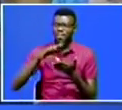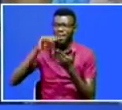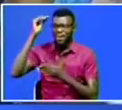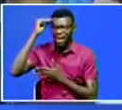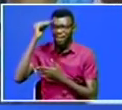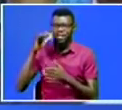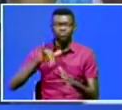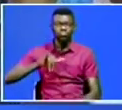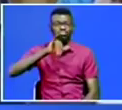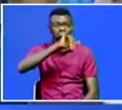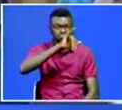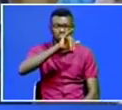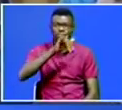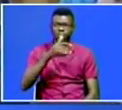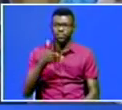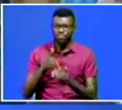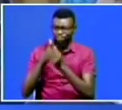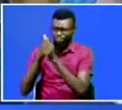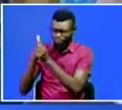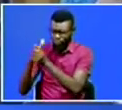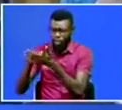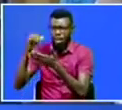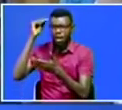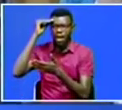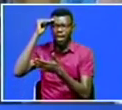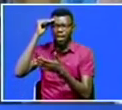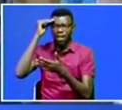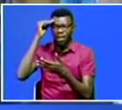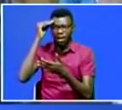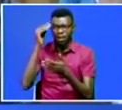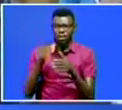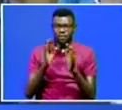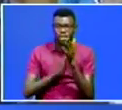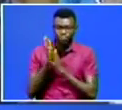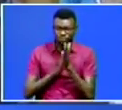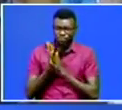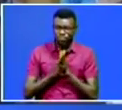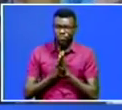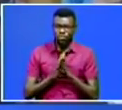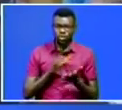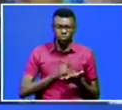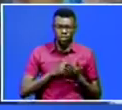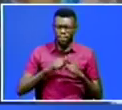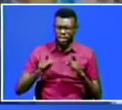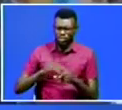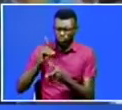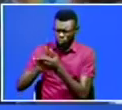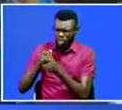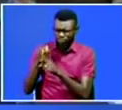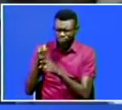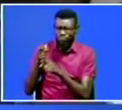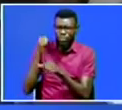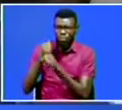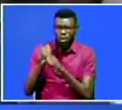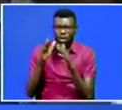kufanya aviation, tumewapeleka huko, wanakuja kuona ndio ninataka kufanya kuwa daktari, lakini daktari hii ni nini?